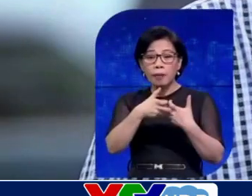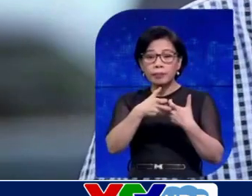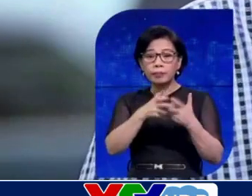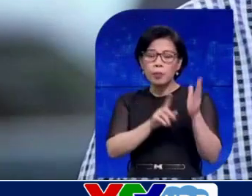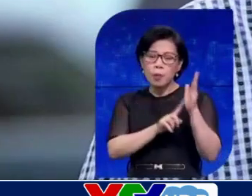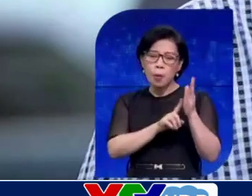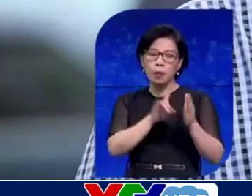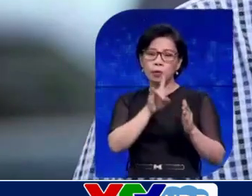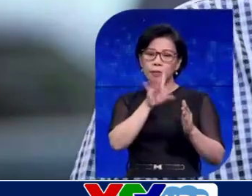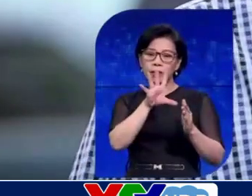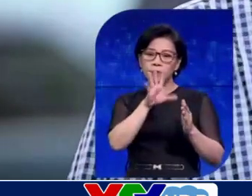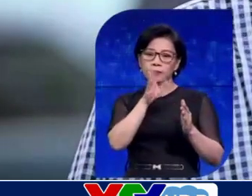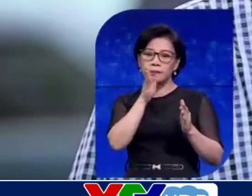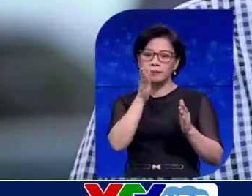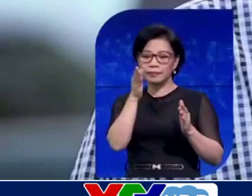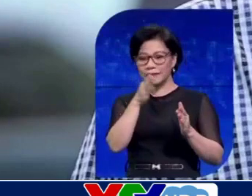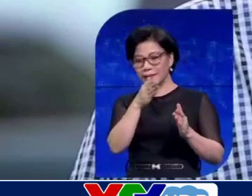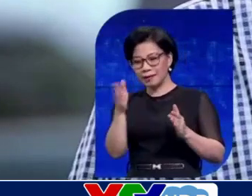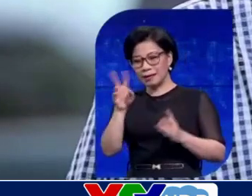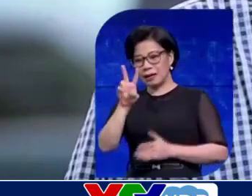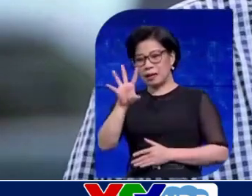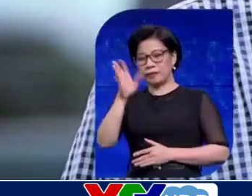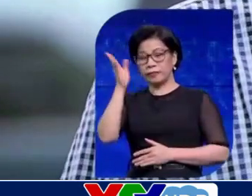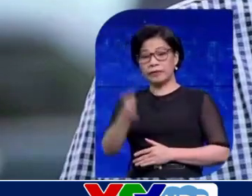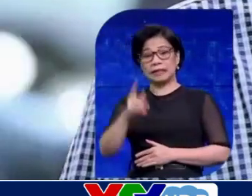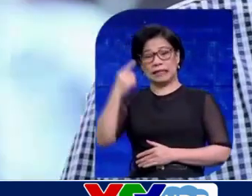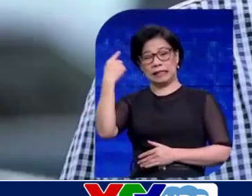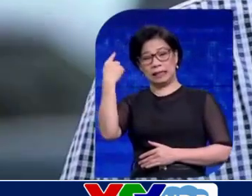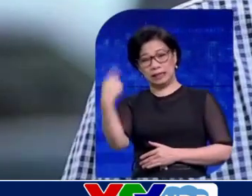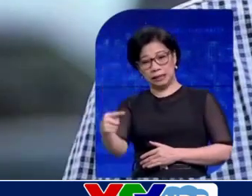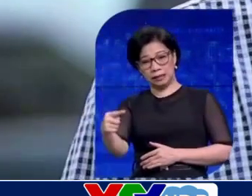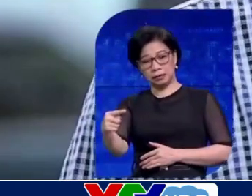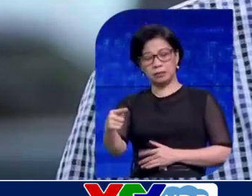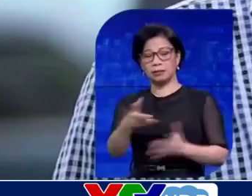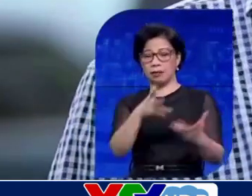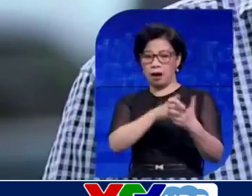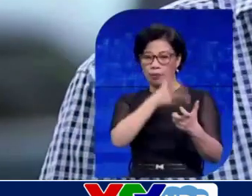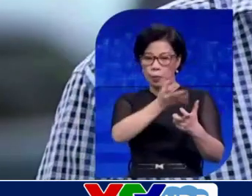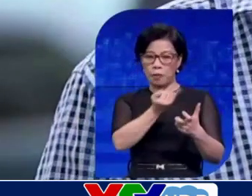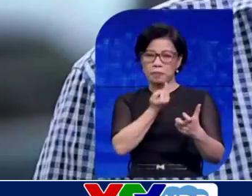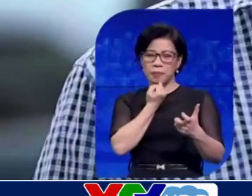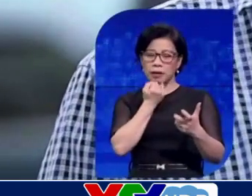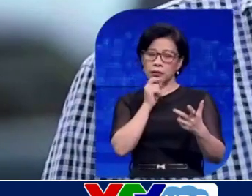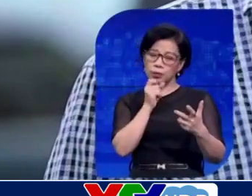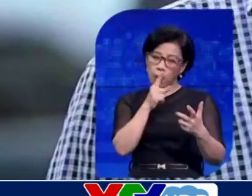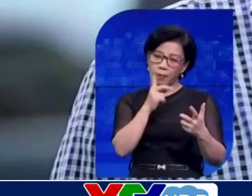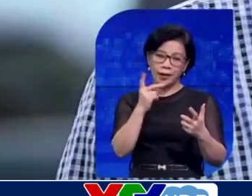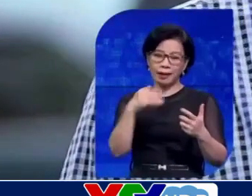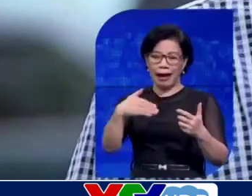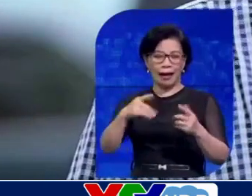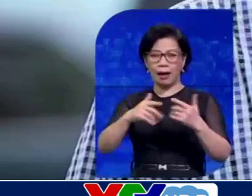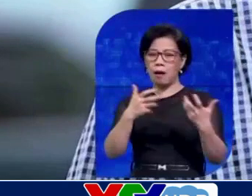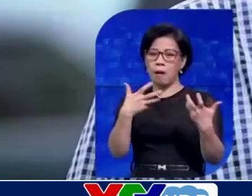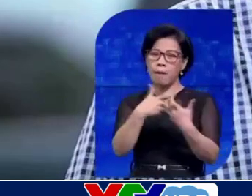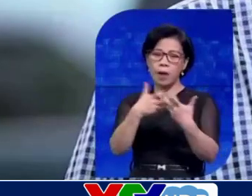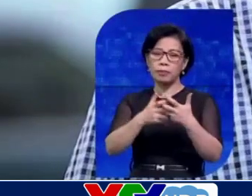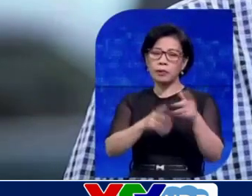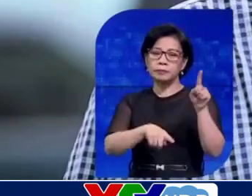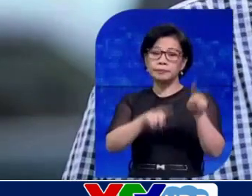đến 25 phần nghìn. Như vậy chúng ta làm sao để chúng ta kiểm soát được cái độ mặn như vậy, nó thích nghi với con tôm, thì chúng ta phải có những cái giải pháp công trình để chúng ta điều tiết nguồn